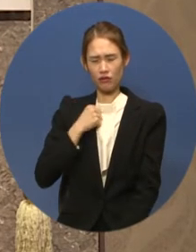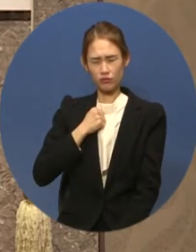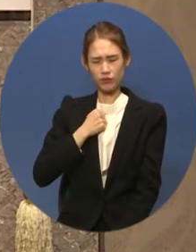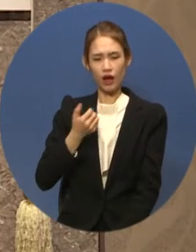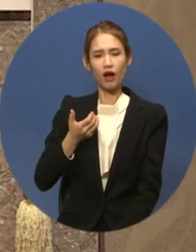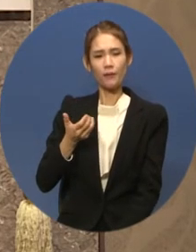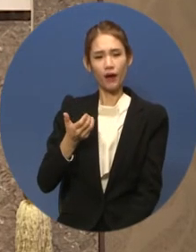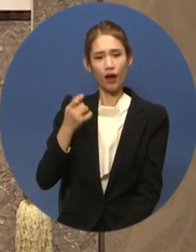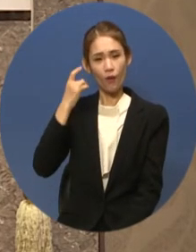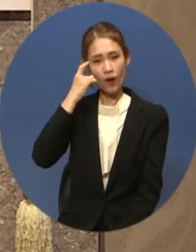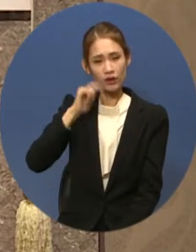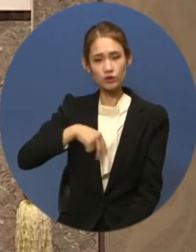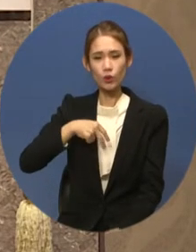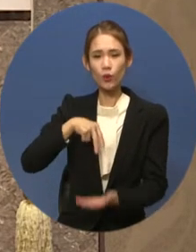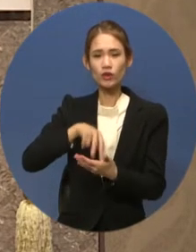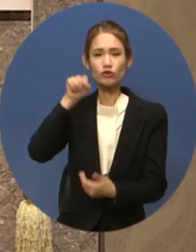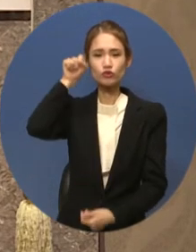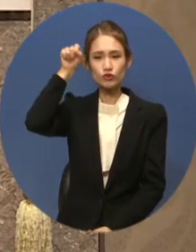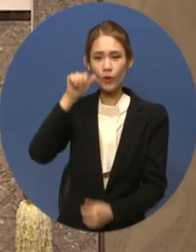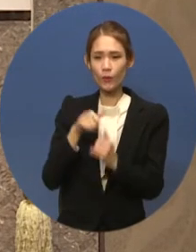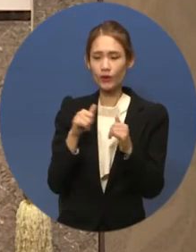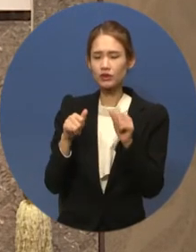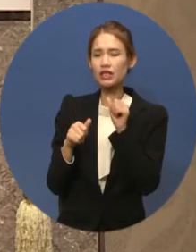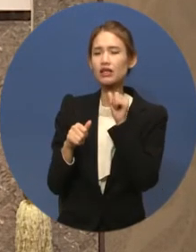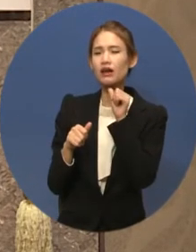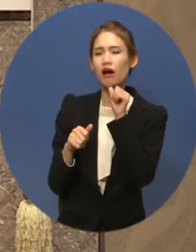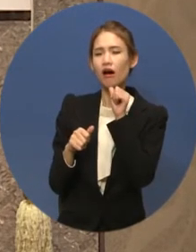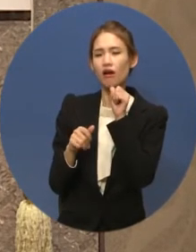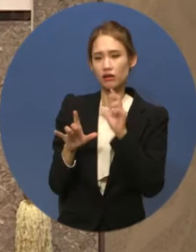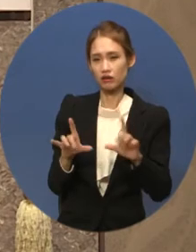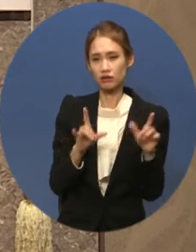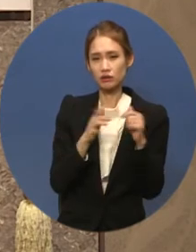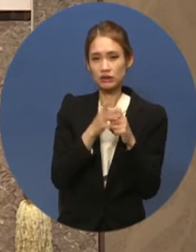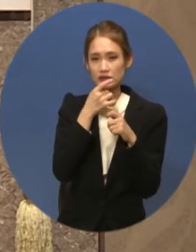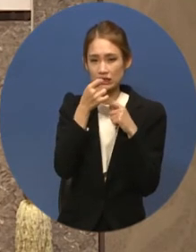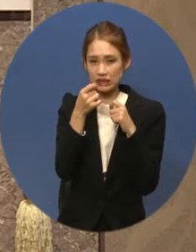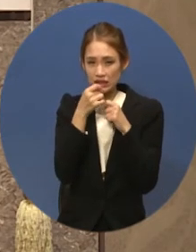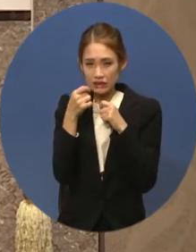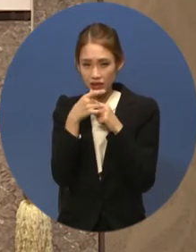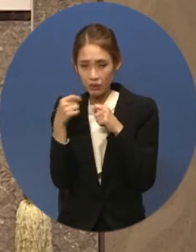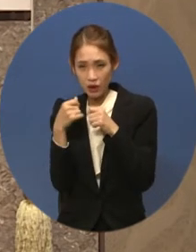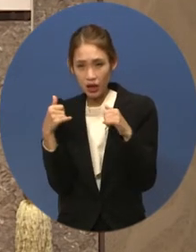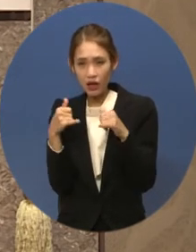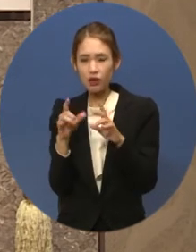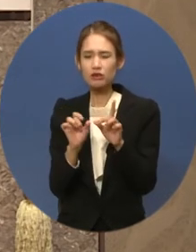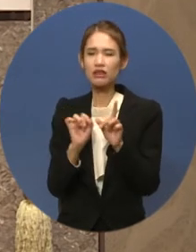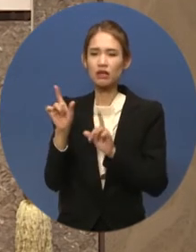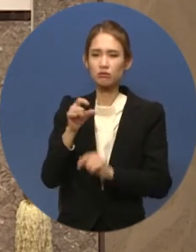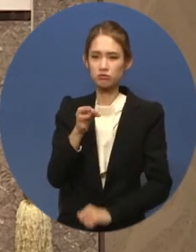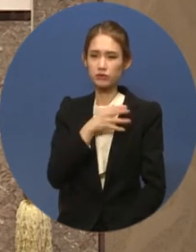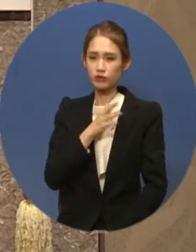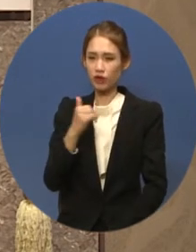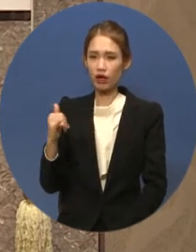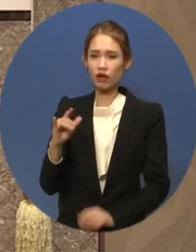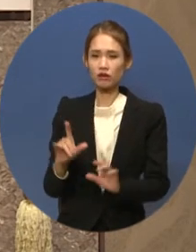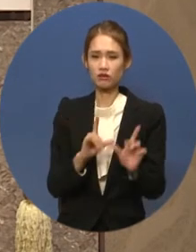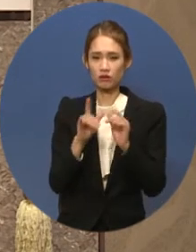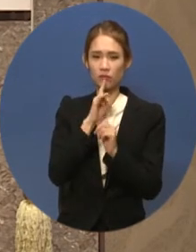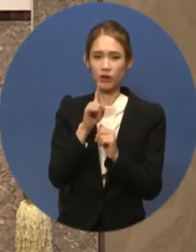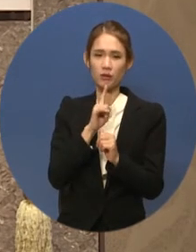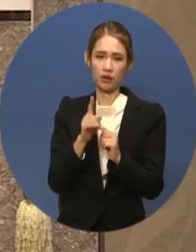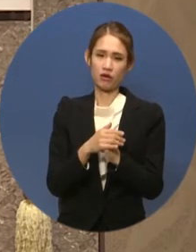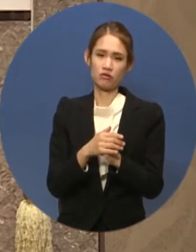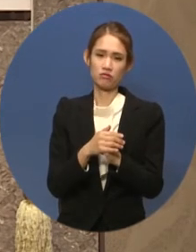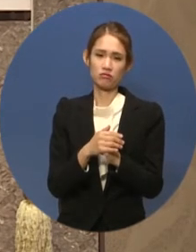어 독립운동을 하신 분의 자녀들은 빈곤하게 상담 친일을 한 사람들은 부유하게 잠과 이런 말이 나오지 않습니까 사실은